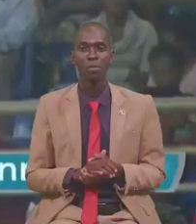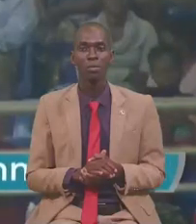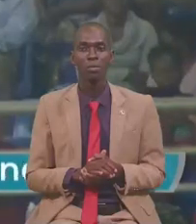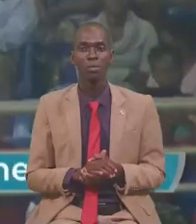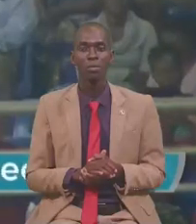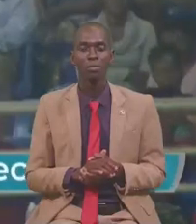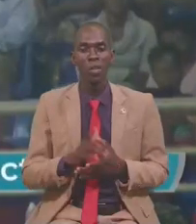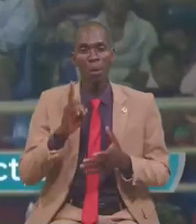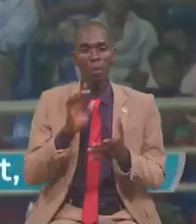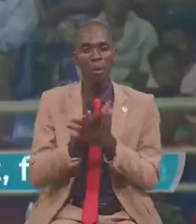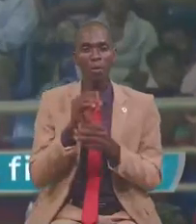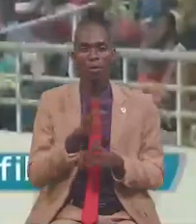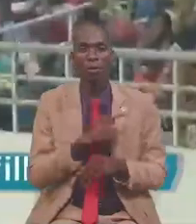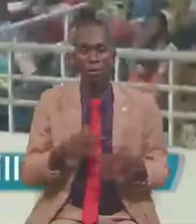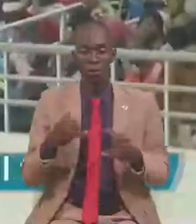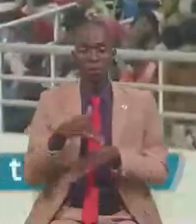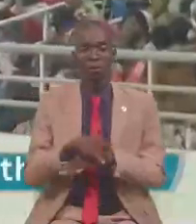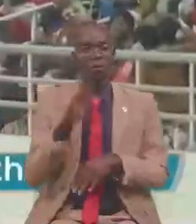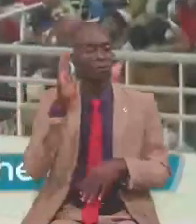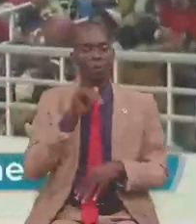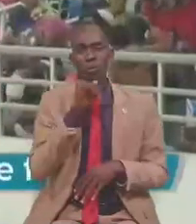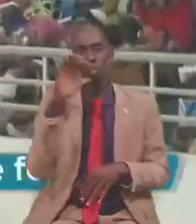Croyez au Seigneur, ce jour, vous n'allez pas manquer,